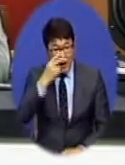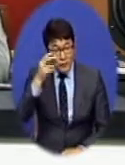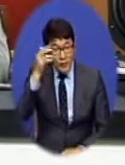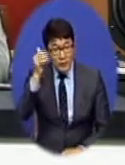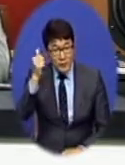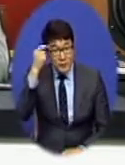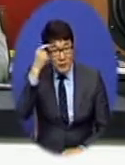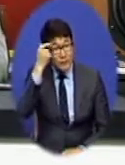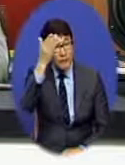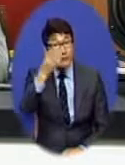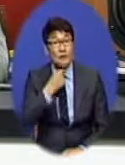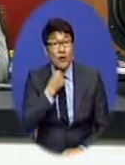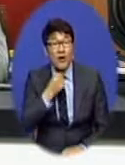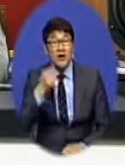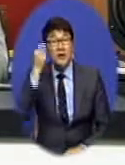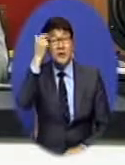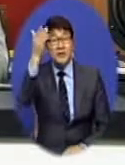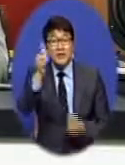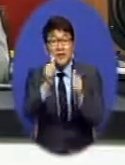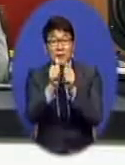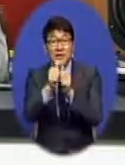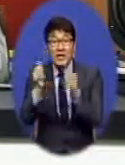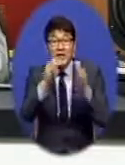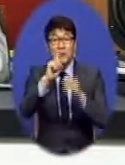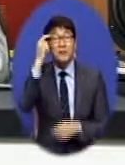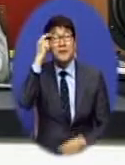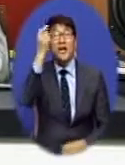생각도 여쭤보고 싶어요. 피디님 남자의 길은 뭡니까?